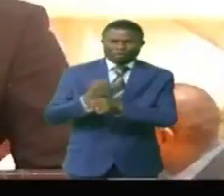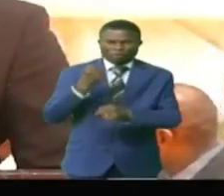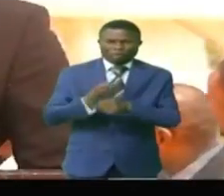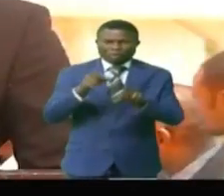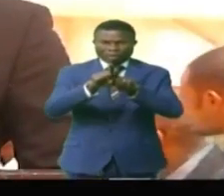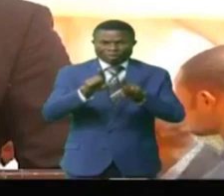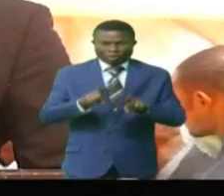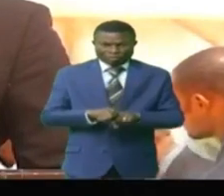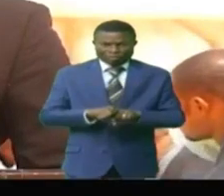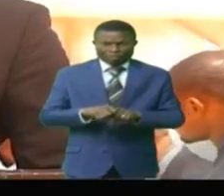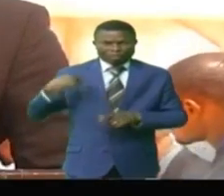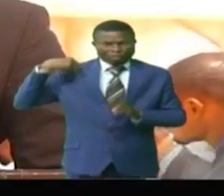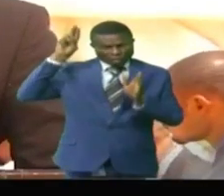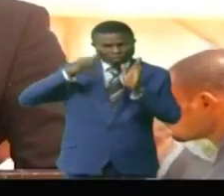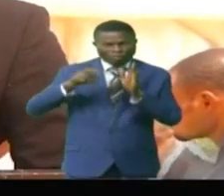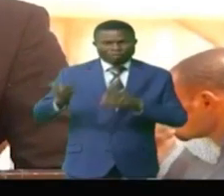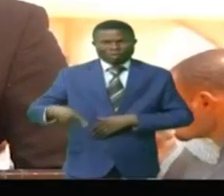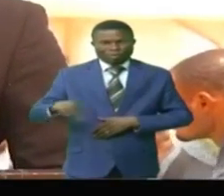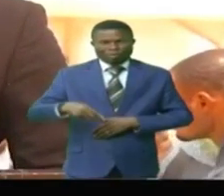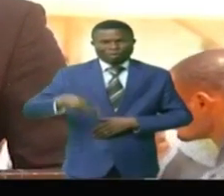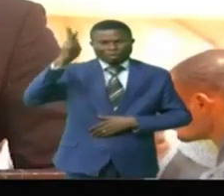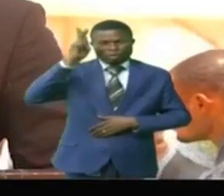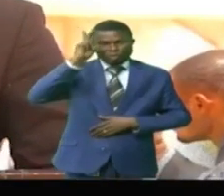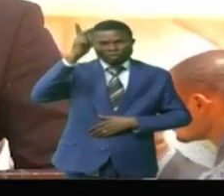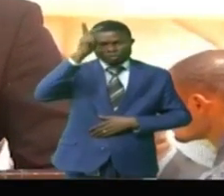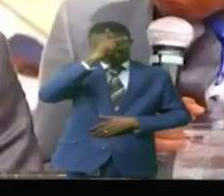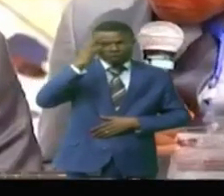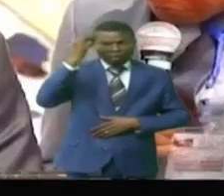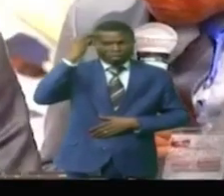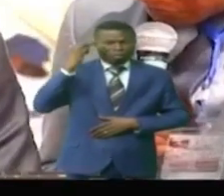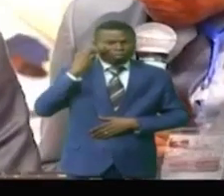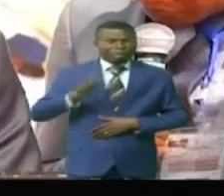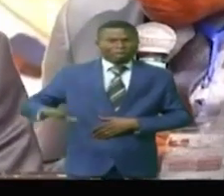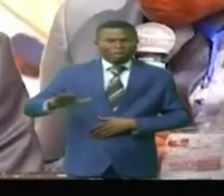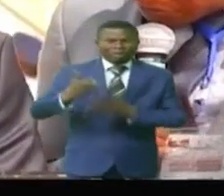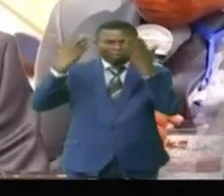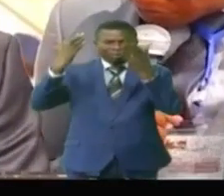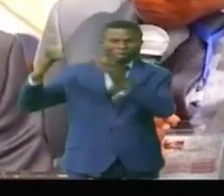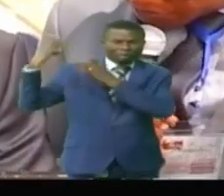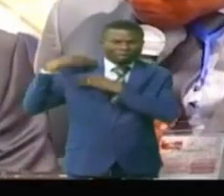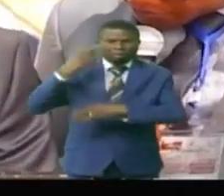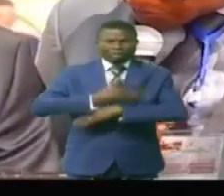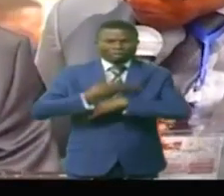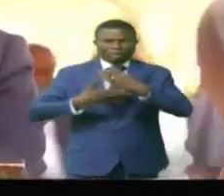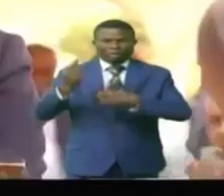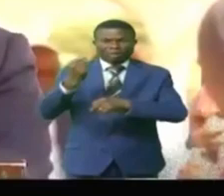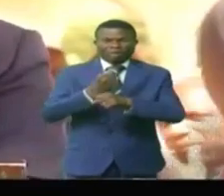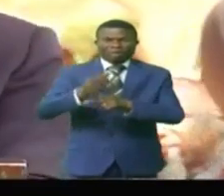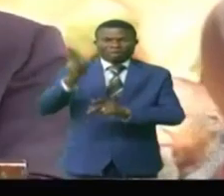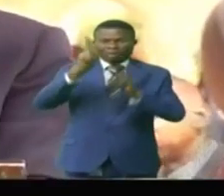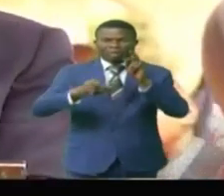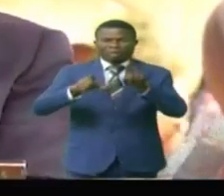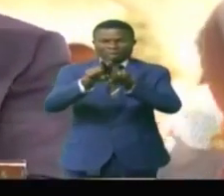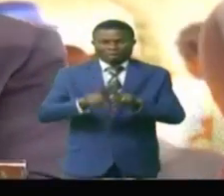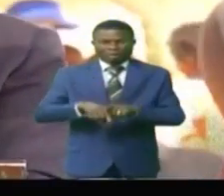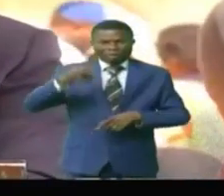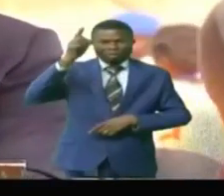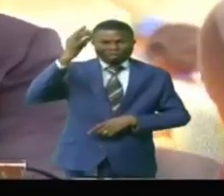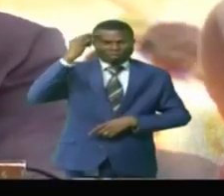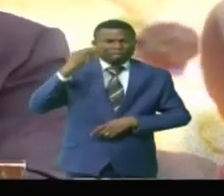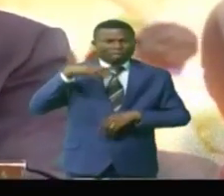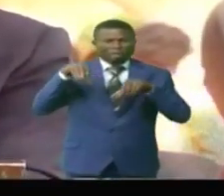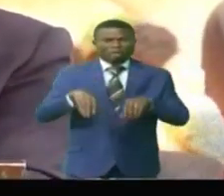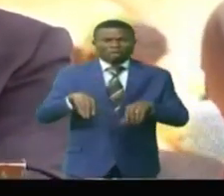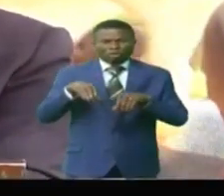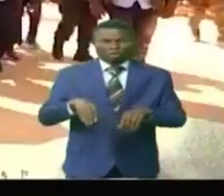aussi par le gouverneur de la province du Haut-Katanga, le ministre zambien en charge des infrastructures et travaux publics et du premier ministre congolais, fils